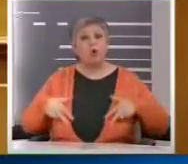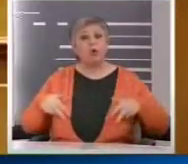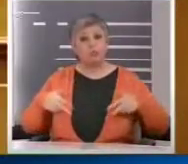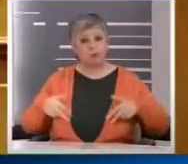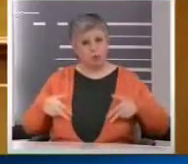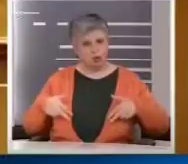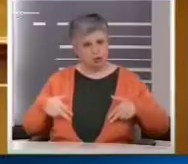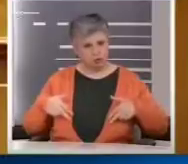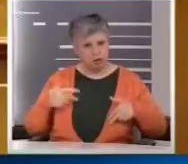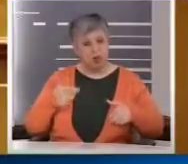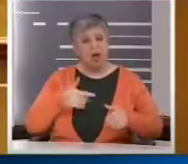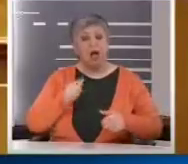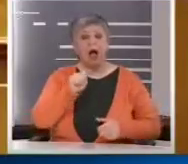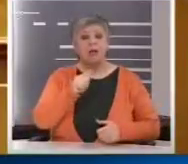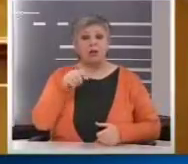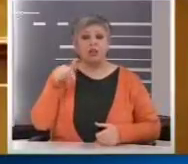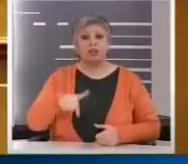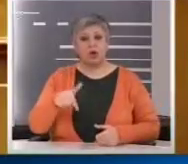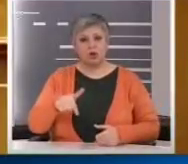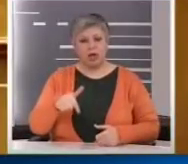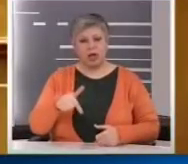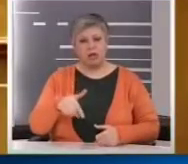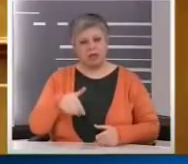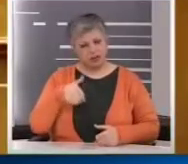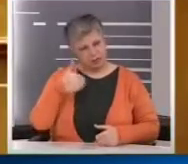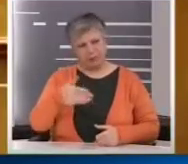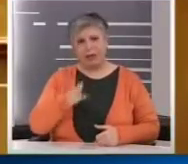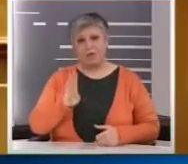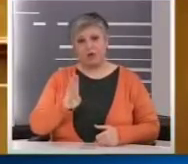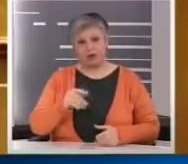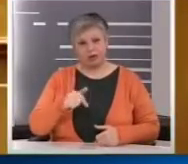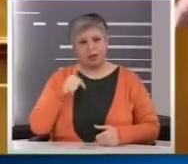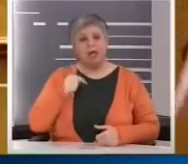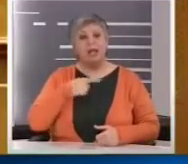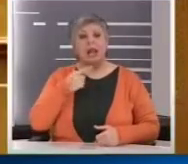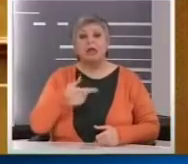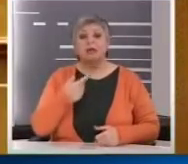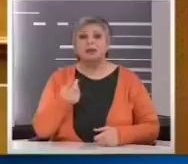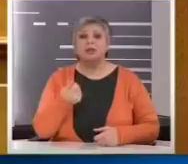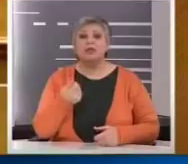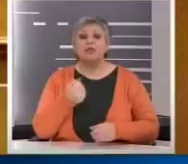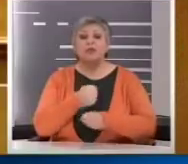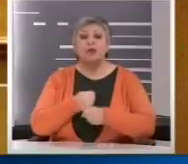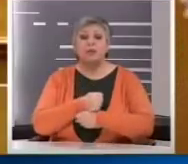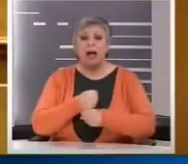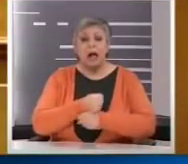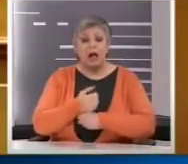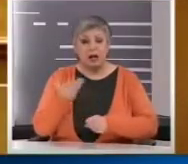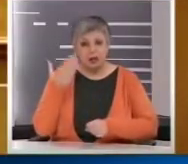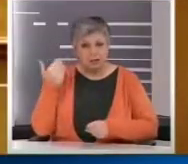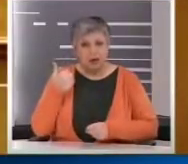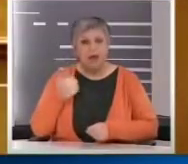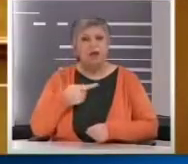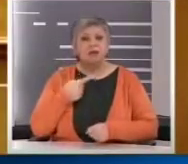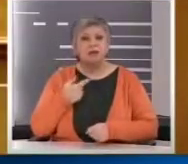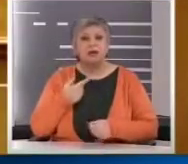υπουργός ο Γεωργιάδης πριν έρθει ο Βορύδης, που λέει ότι τα φάρμακα υψηλού κόστους πλέον θα πωλούνται έτσι.